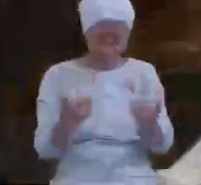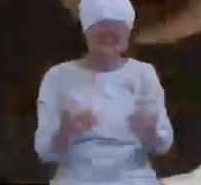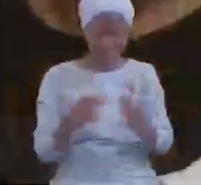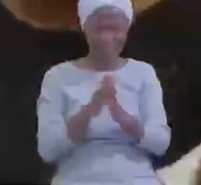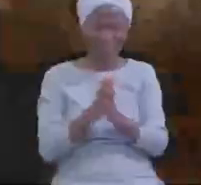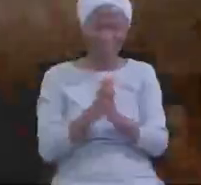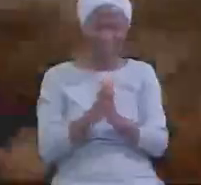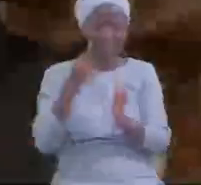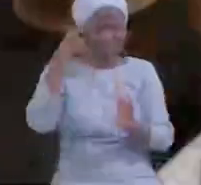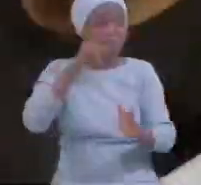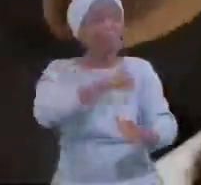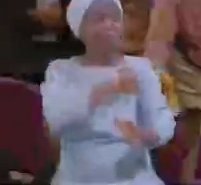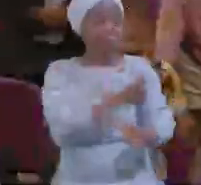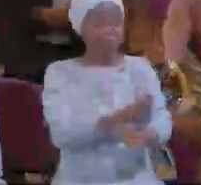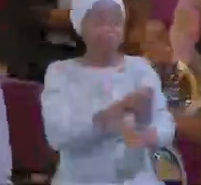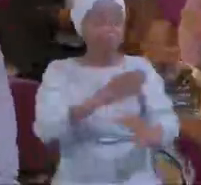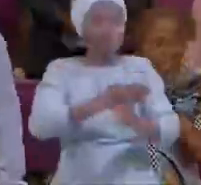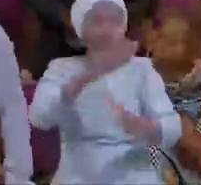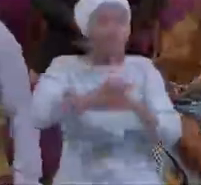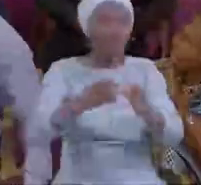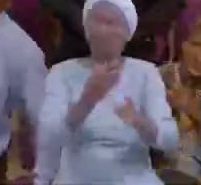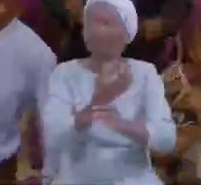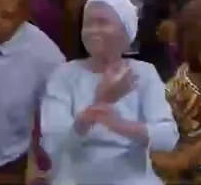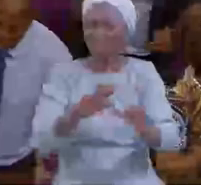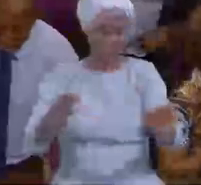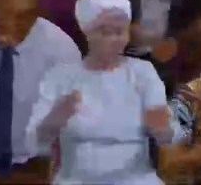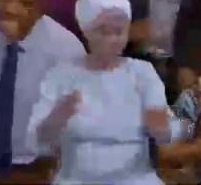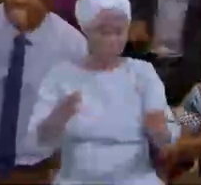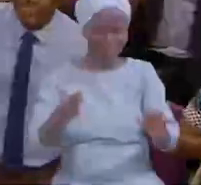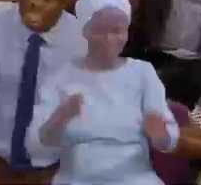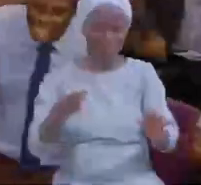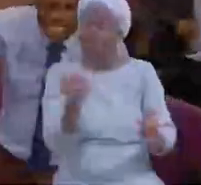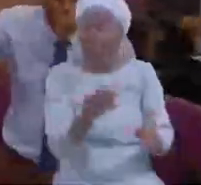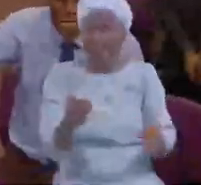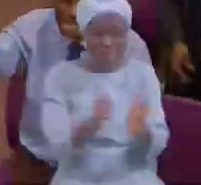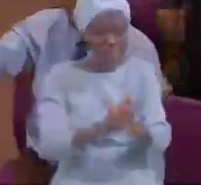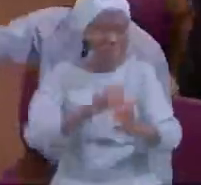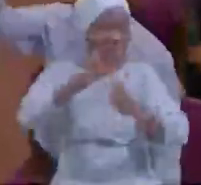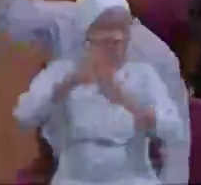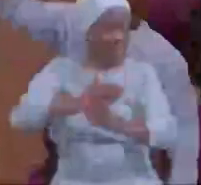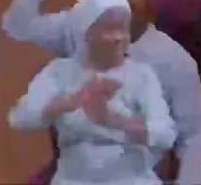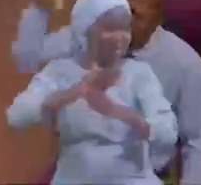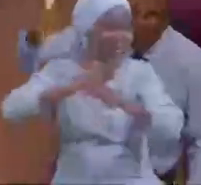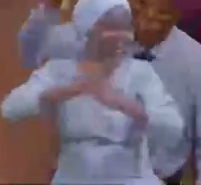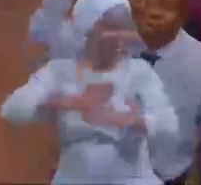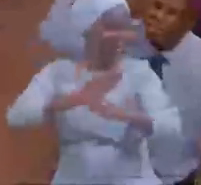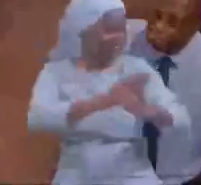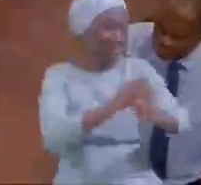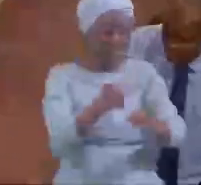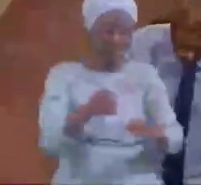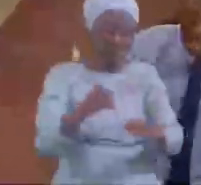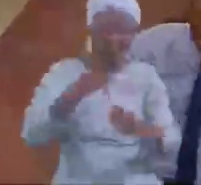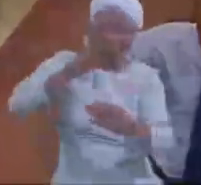pour la libération totale, tout ce qui se tient devant vous, il faut l'abattre.